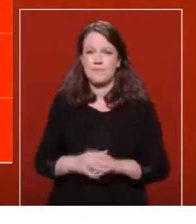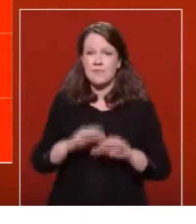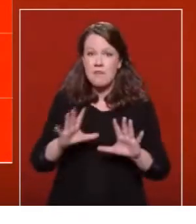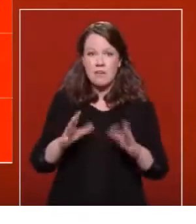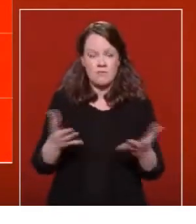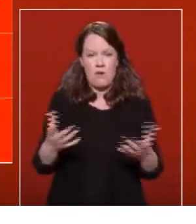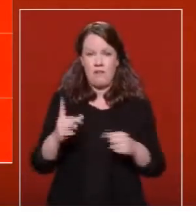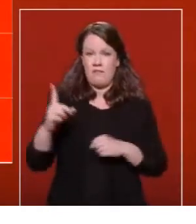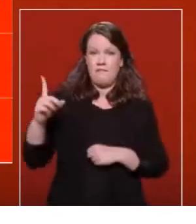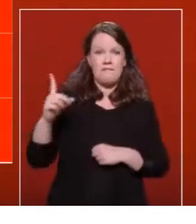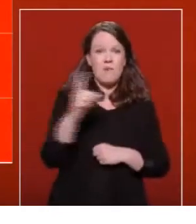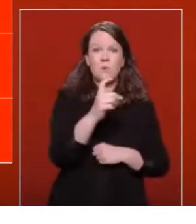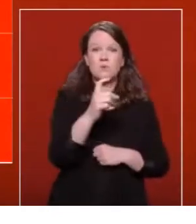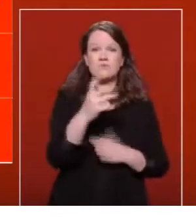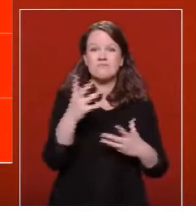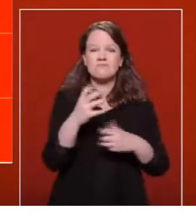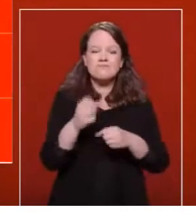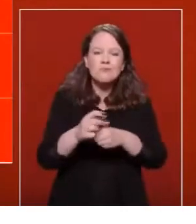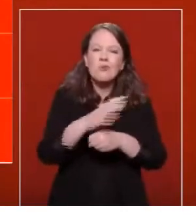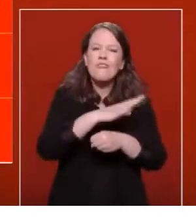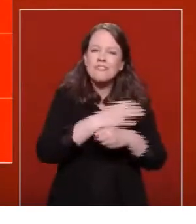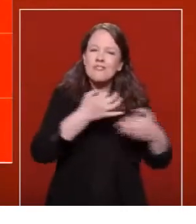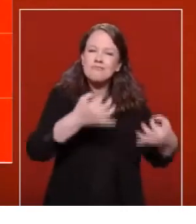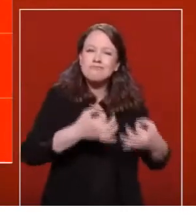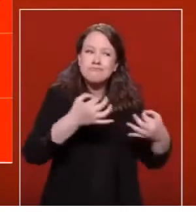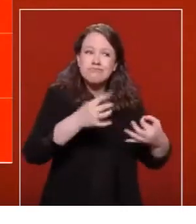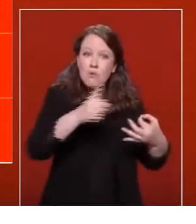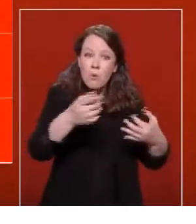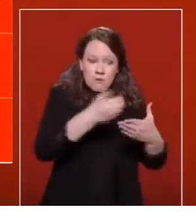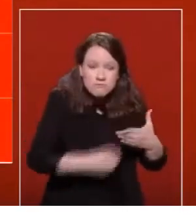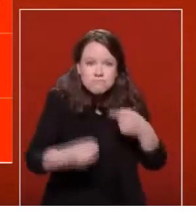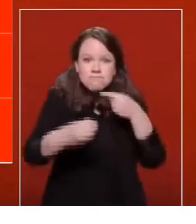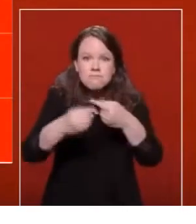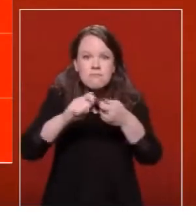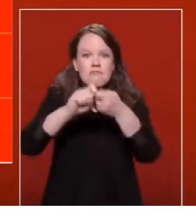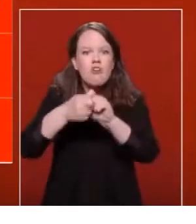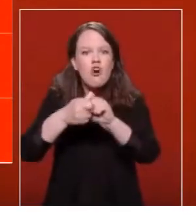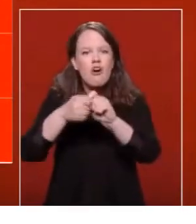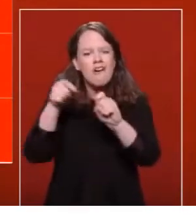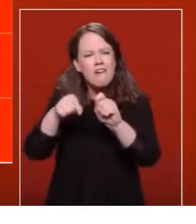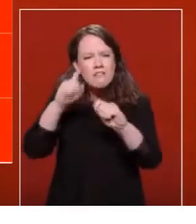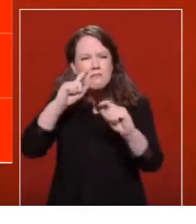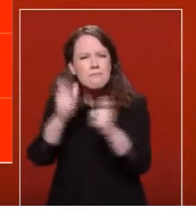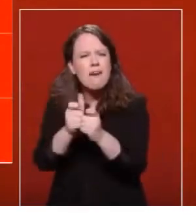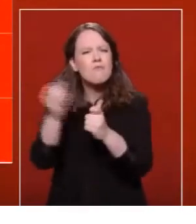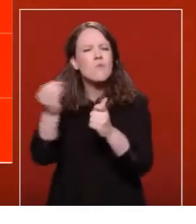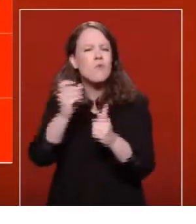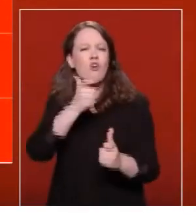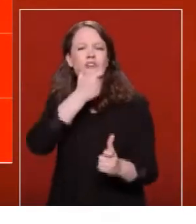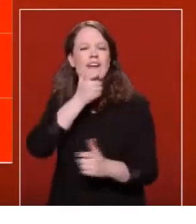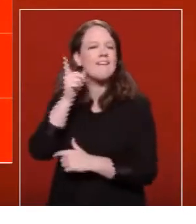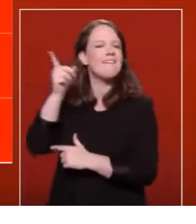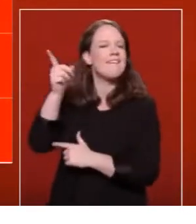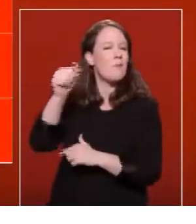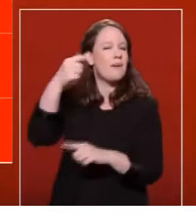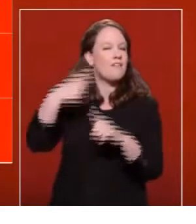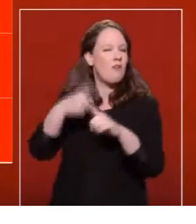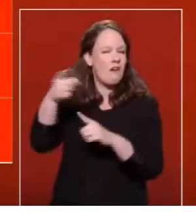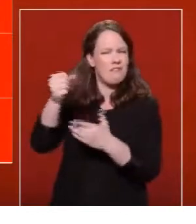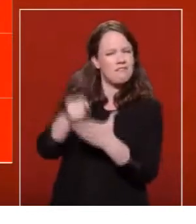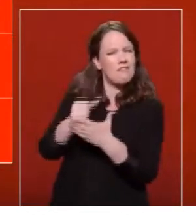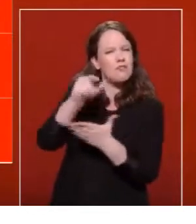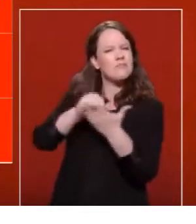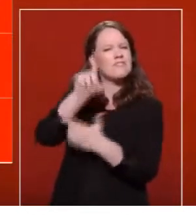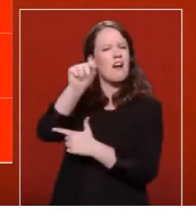l'Europe d'une nouvelle forme de virus, ce variant qui a été identifié pour la première fois chez nos voisins britanniques à la fin de l'année